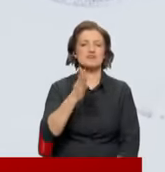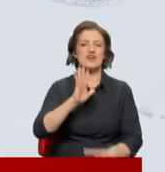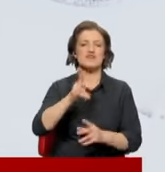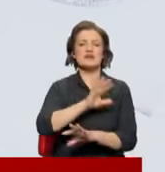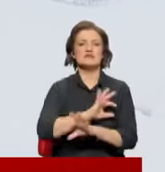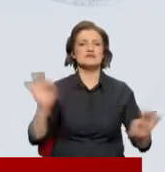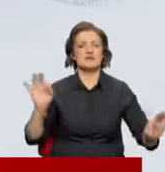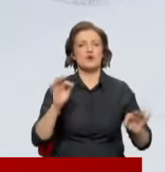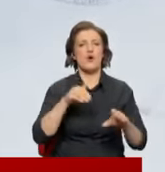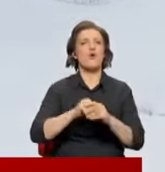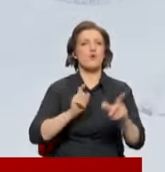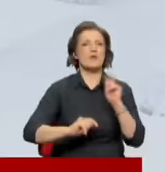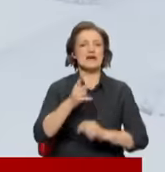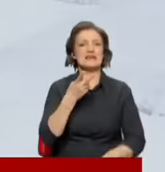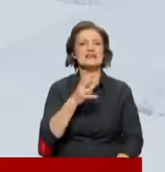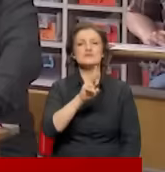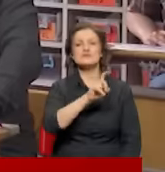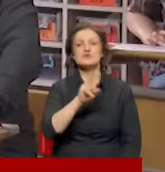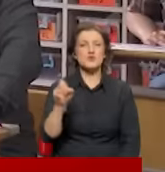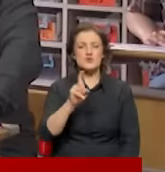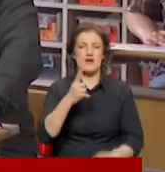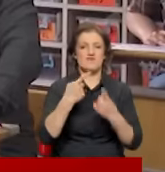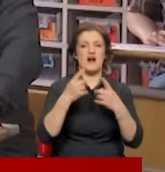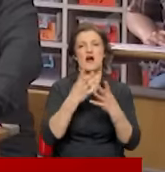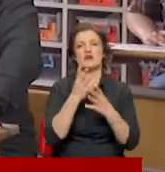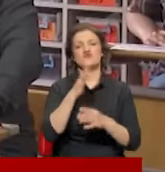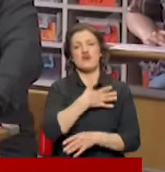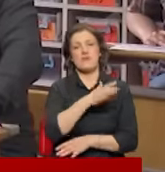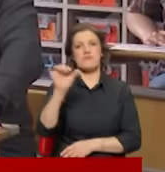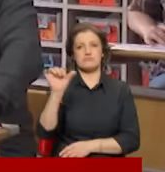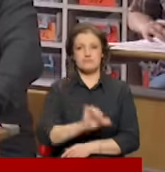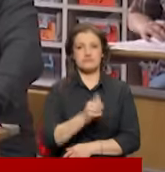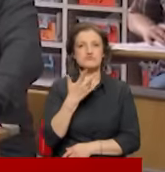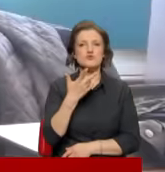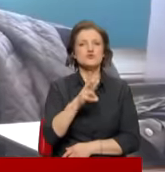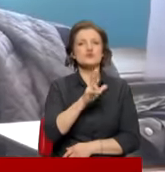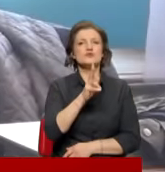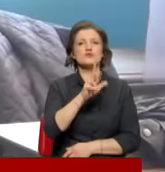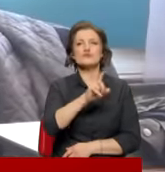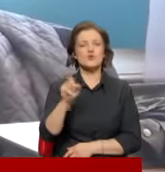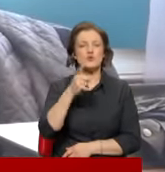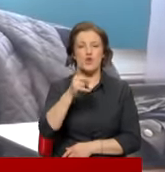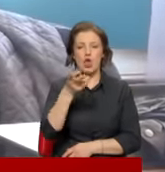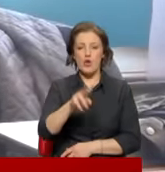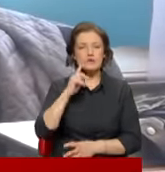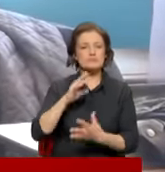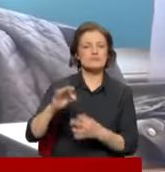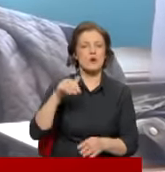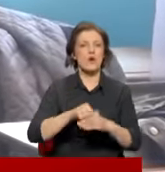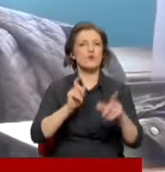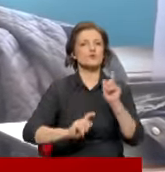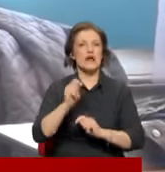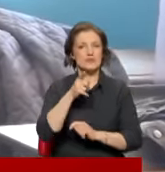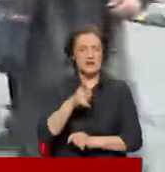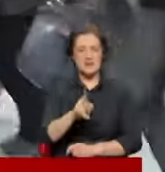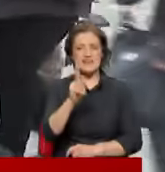CHP seçimi 2569 oy farkla kaybetti. CHP 3389 ölü seçmene oy kullandırıldığı, belediye meclis üyesi